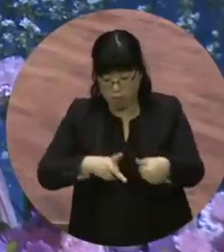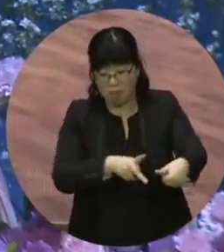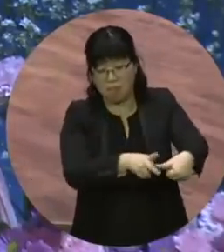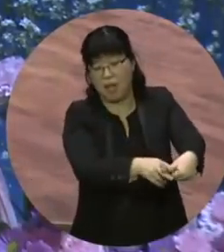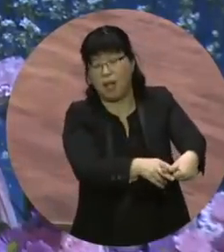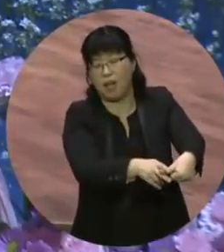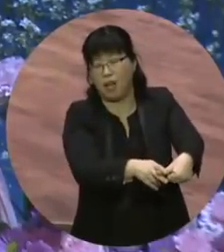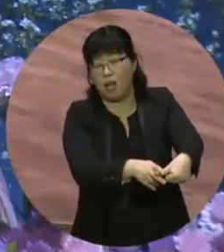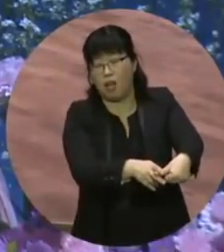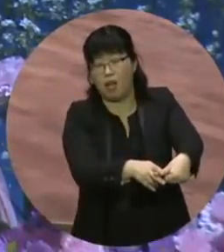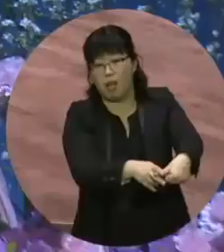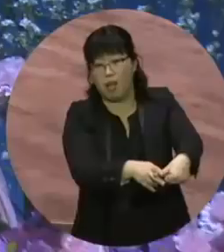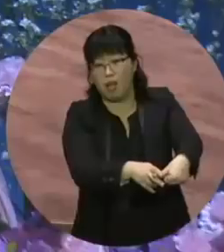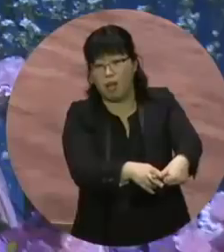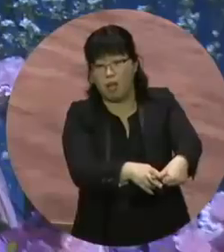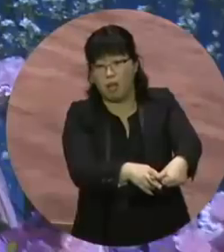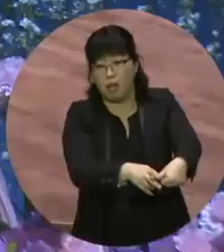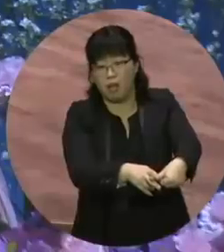할례는요,